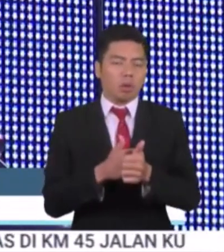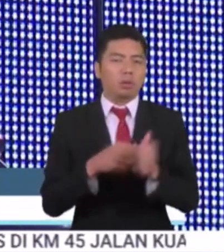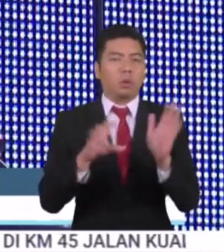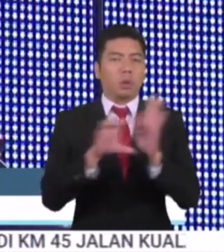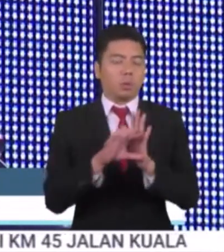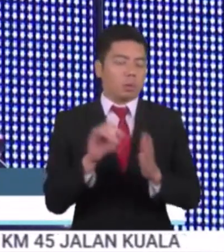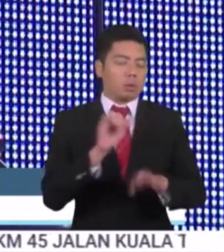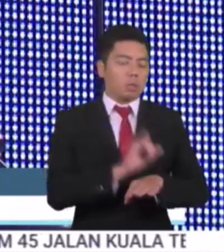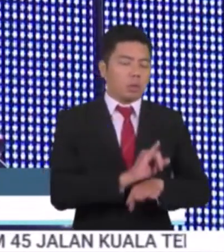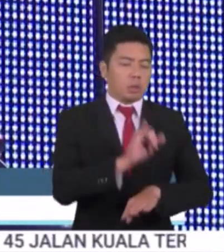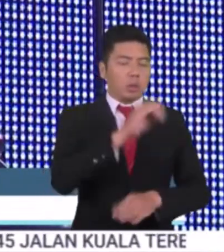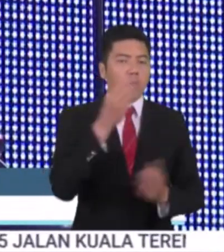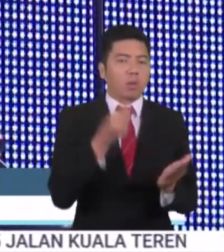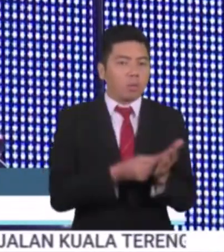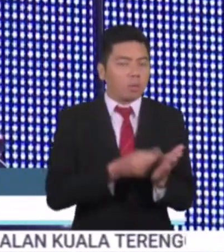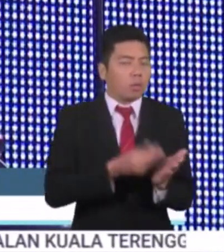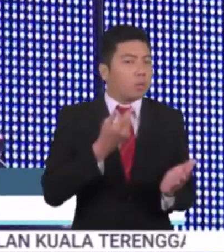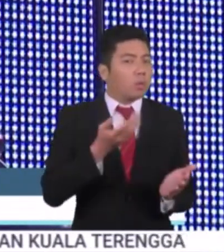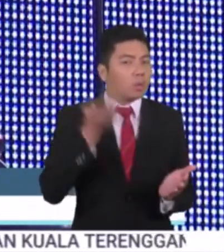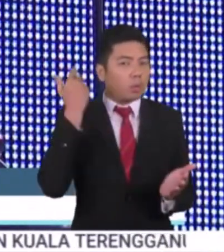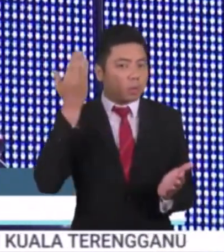institusi kewangan yang sebelumnya